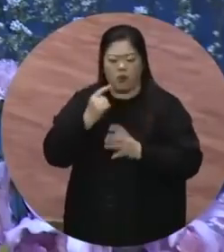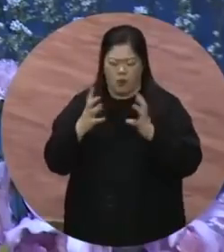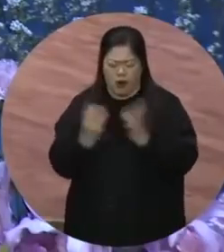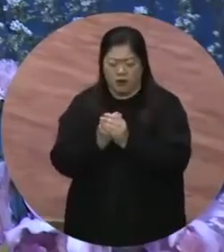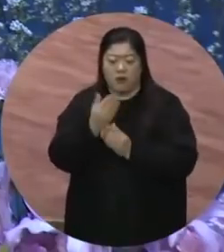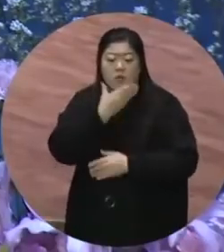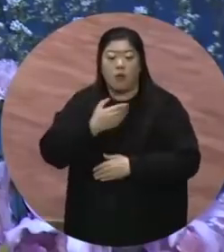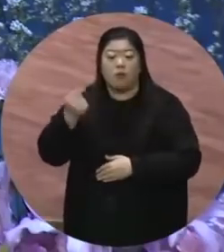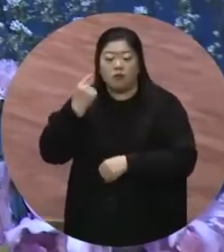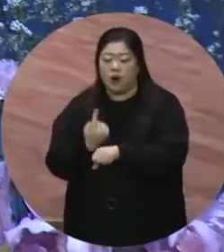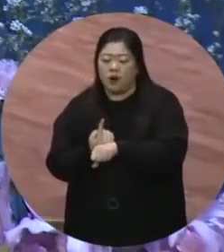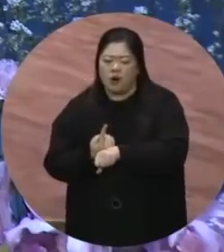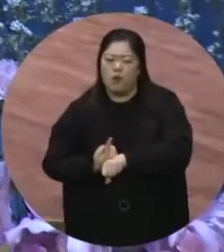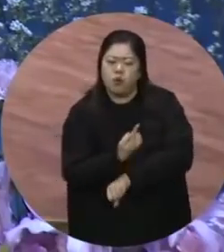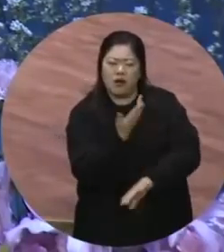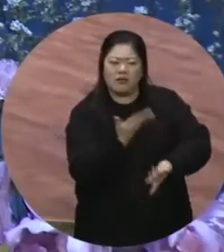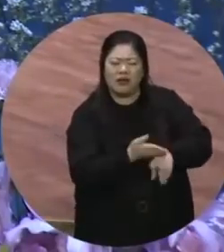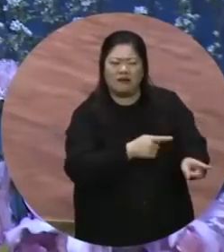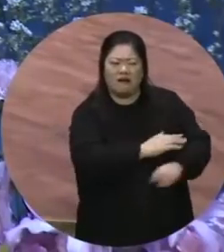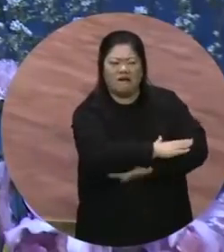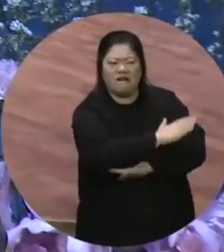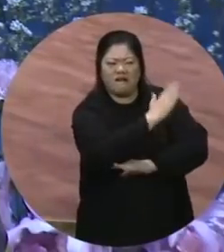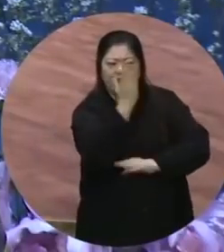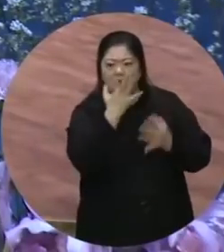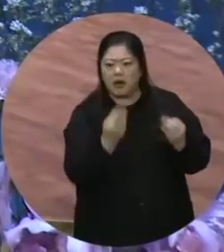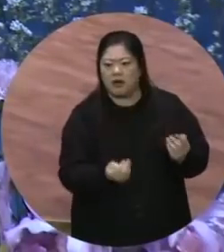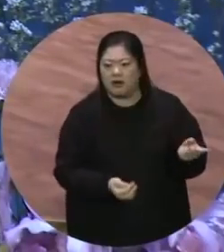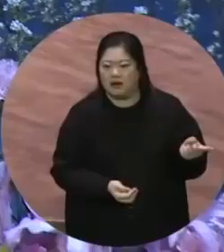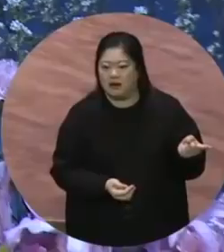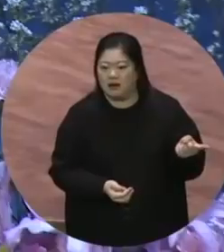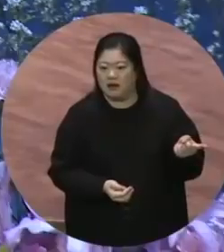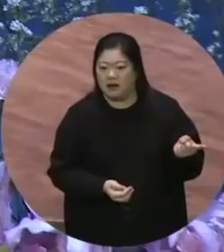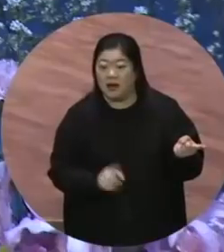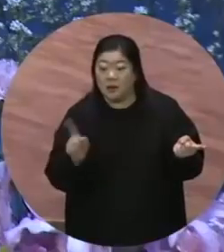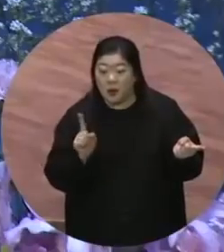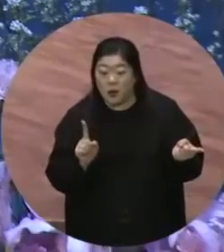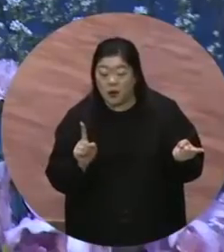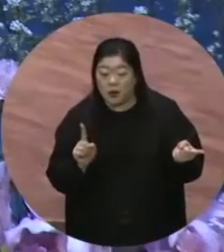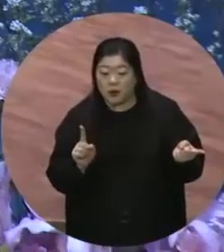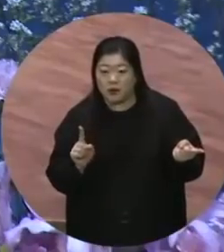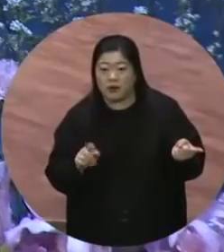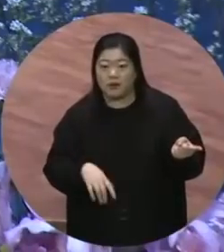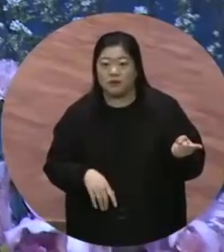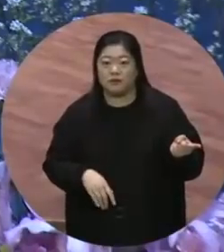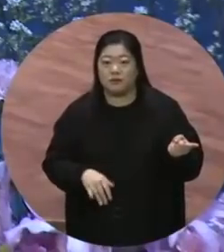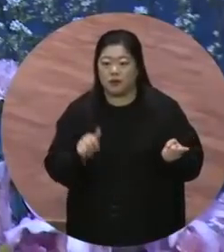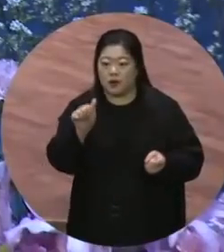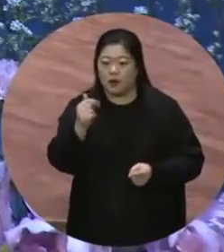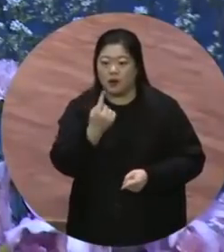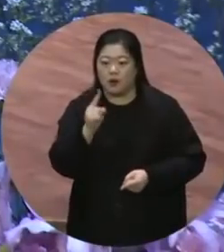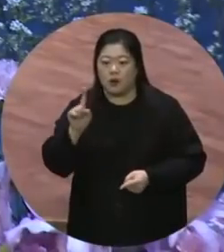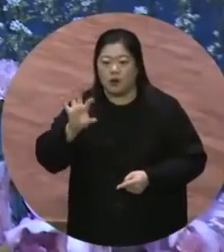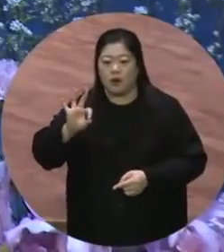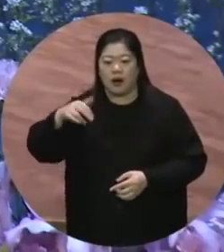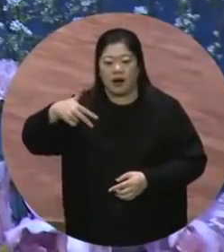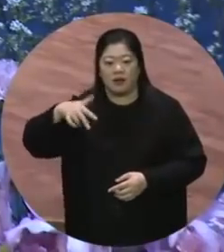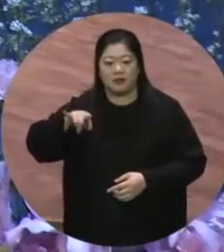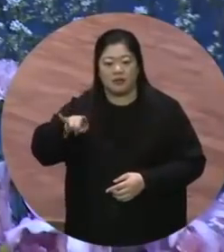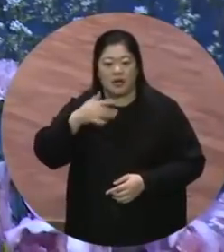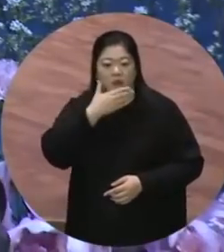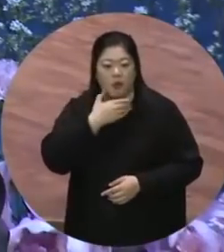당시 다른 복음이 있어요. 그 다른 복음이 뭐냐? 그 당시에는 황제 복음이 있었습니다. 그 로마